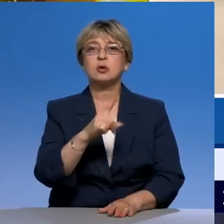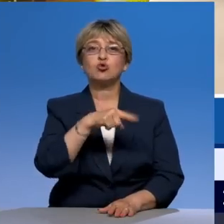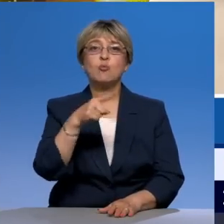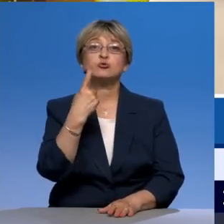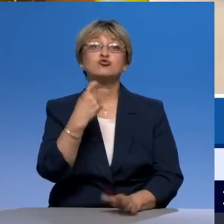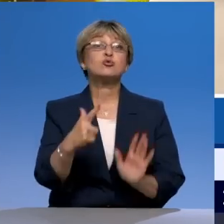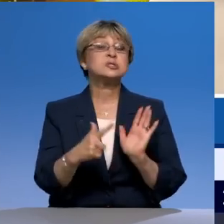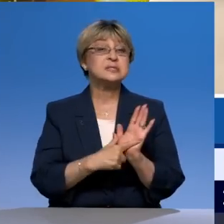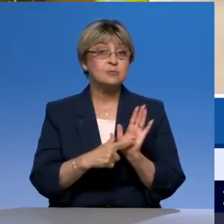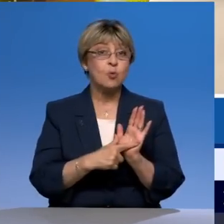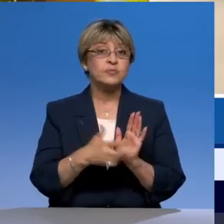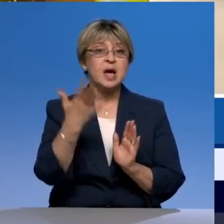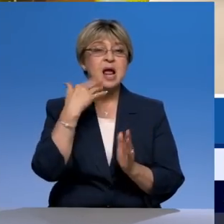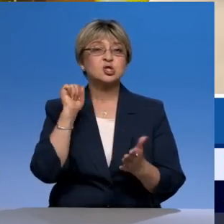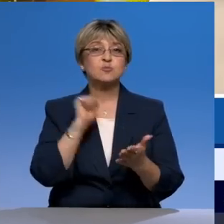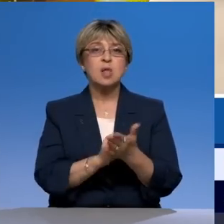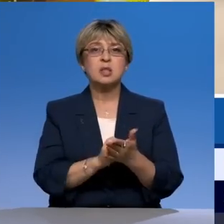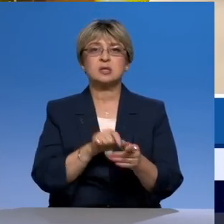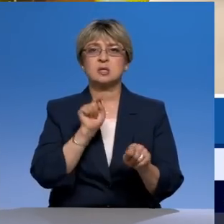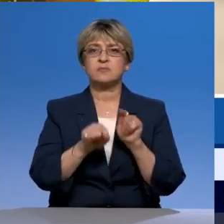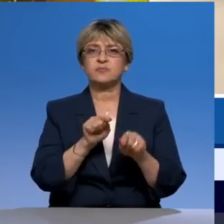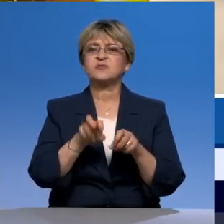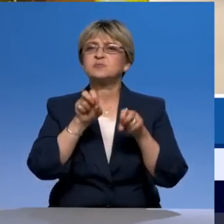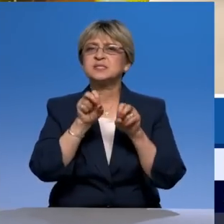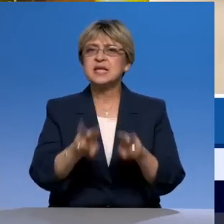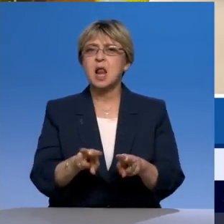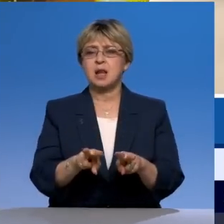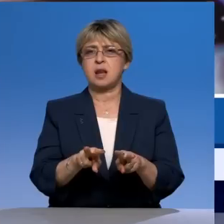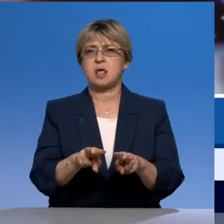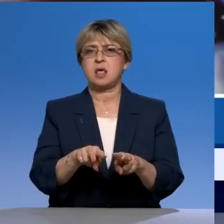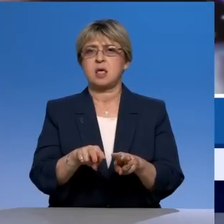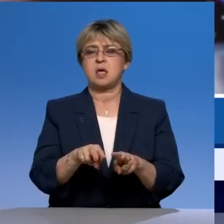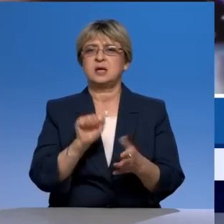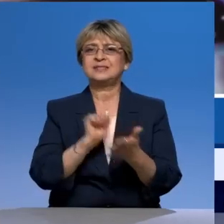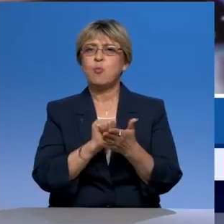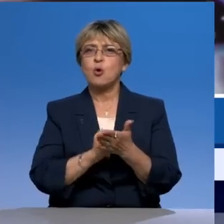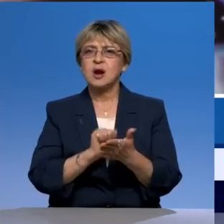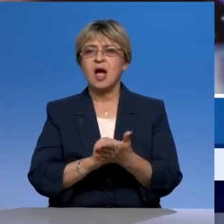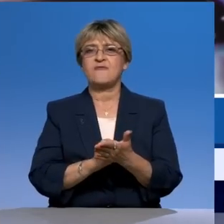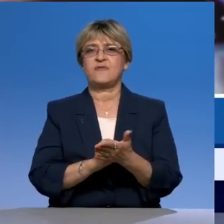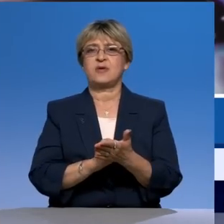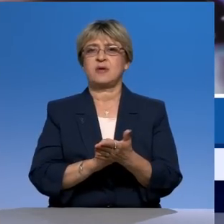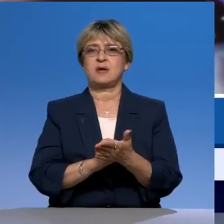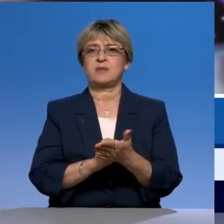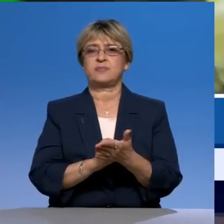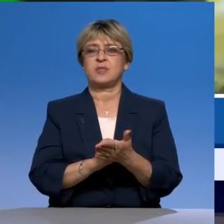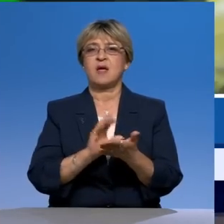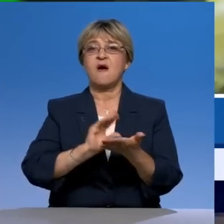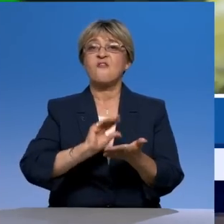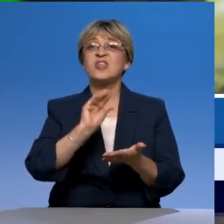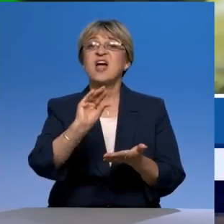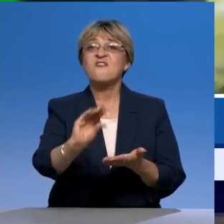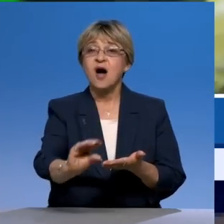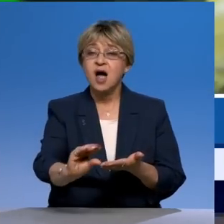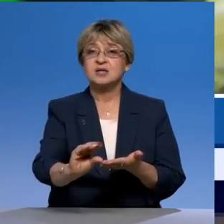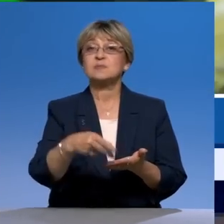если раньше бланки, они печатались обязательно типографии, выписывались, там получались определенное количество на поликлинику, выдавались под роспись, то